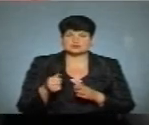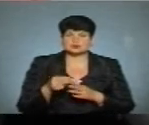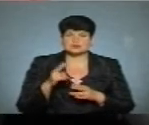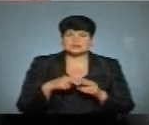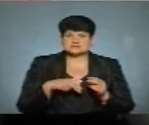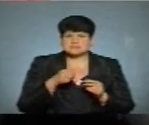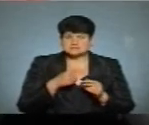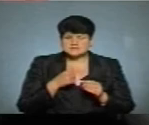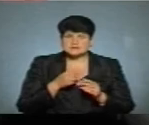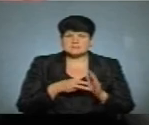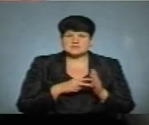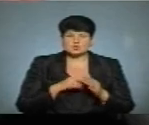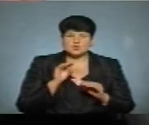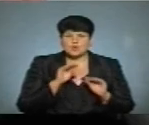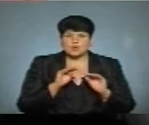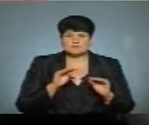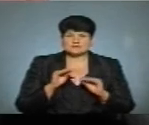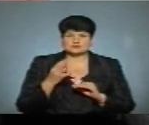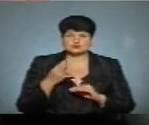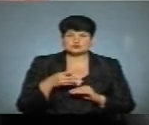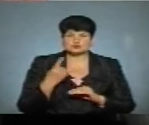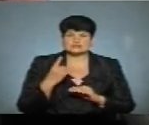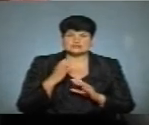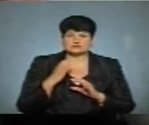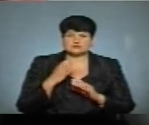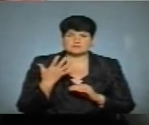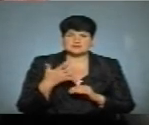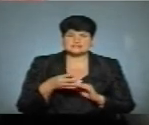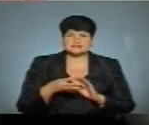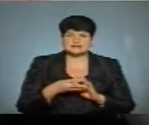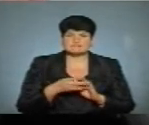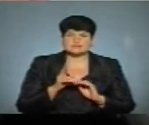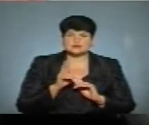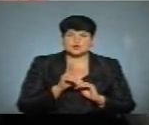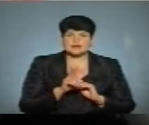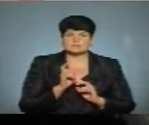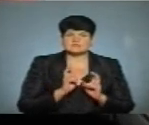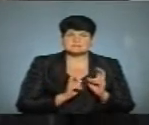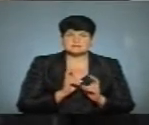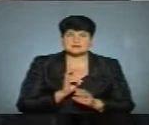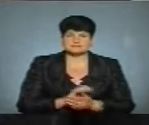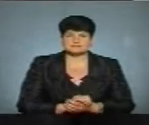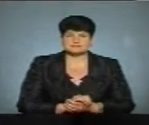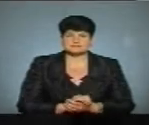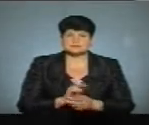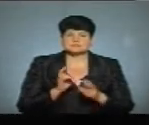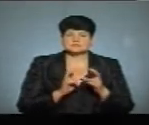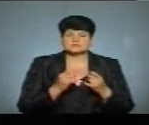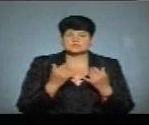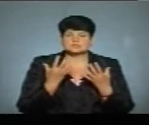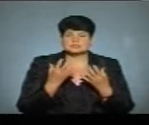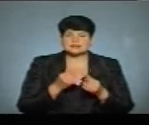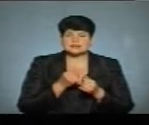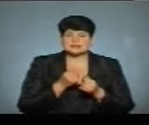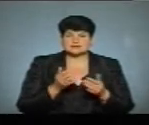місяця планують обладнати відеокамерами 41 автобус та 59 тролейбусів підприємства. Підприємство на сьогоднішній день не може